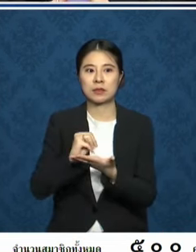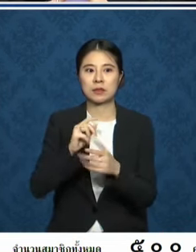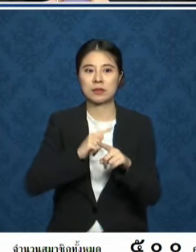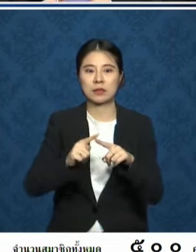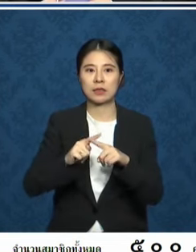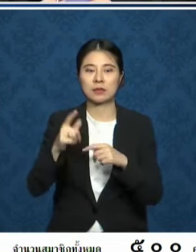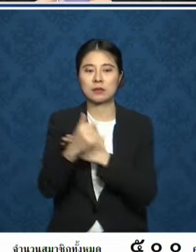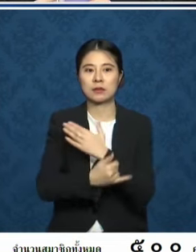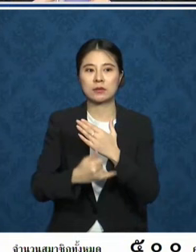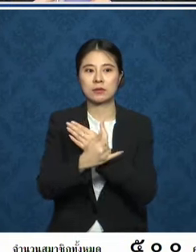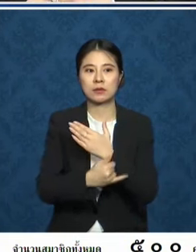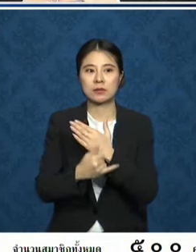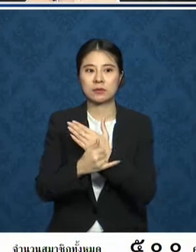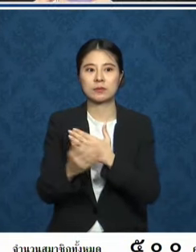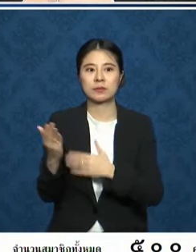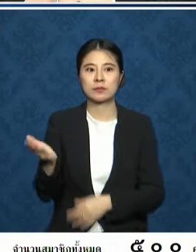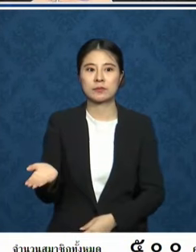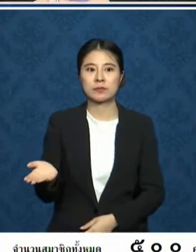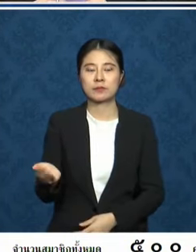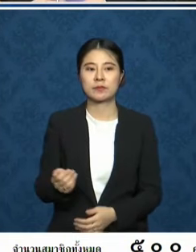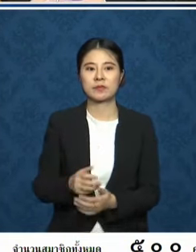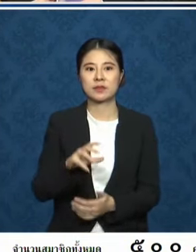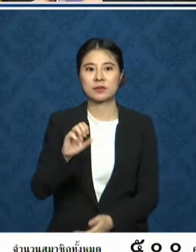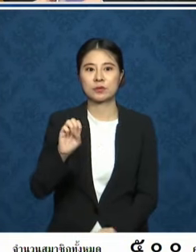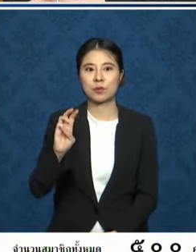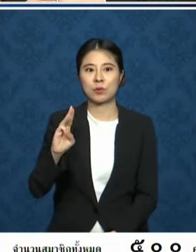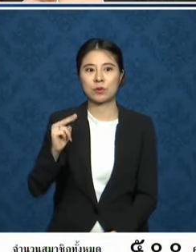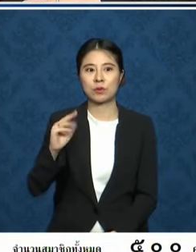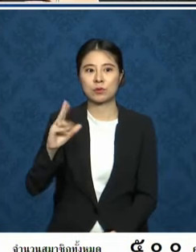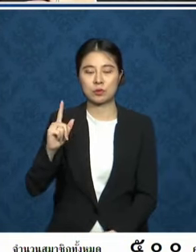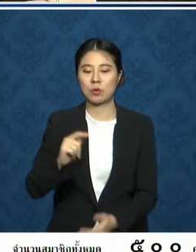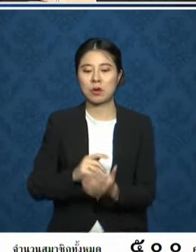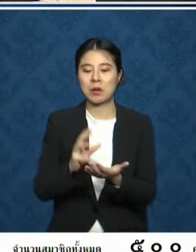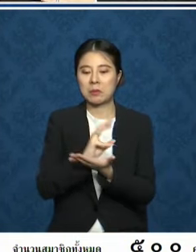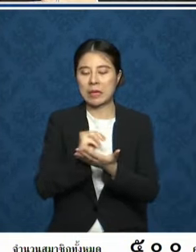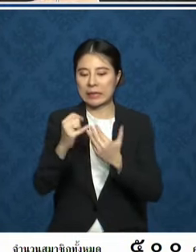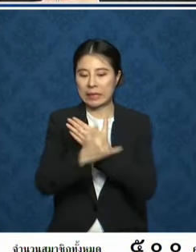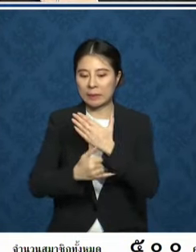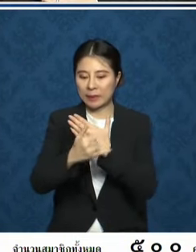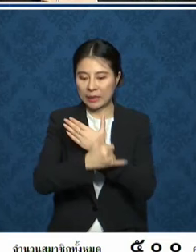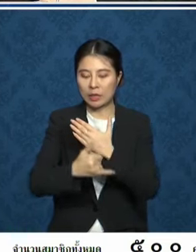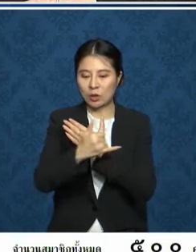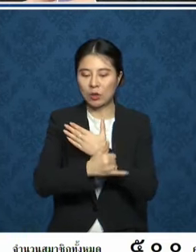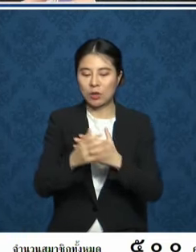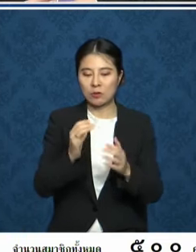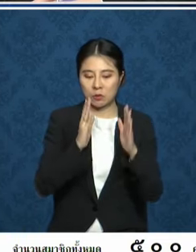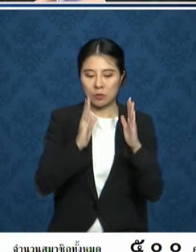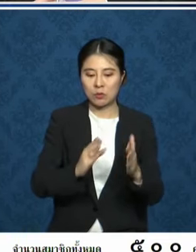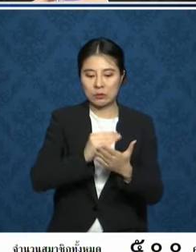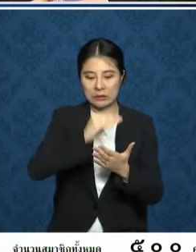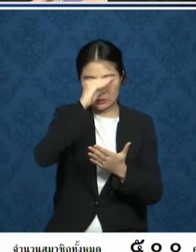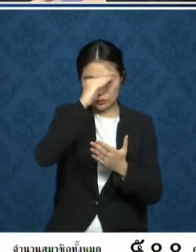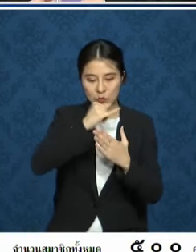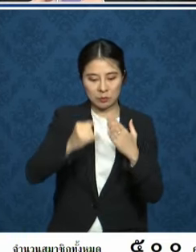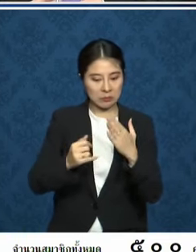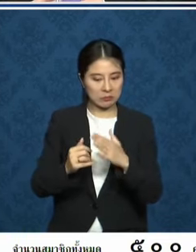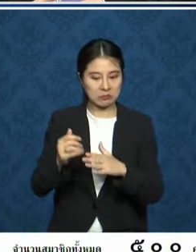ู้จักในต่างประเทศทอยในไร์วลีกจะอยู่ที่สวทช.เกืบมทั้งหมด ดังนั้นส่วนหน่ของนกวิจัยก็จะทำงวิจัย